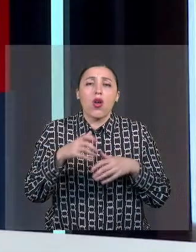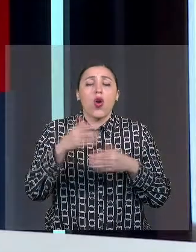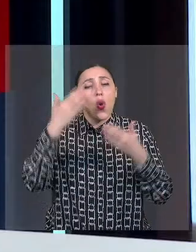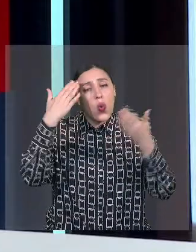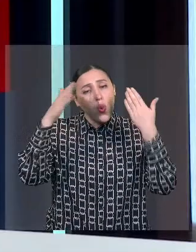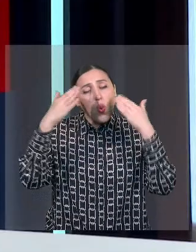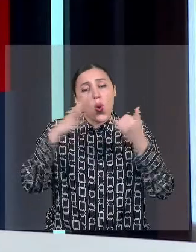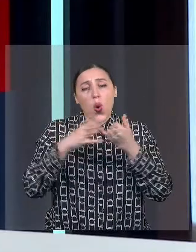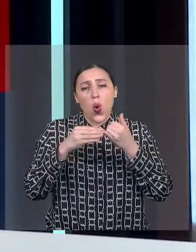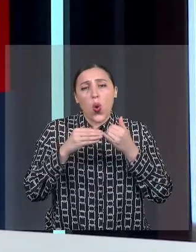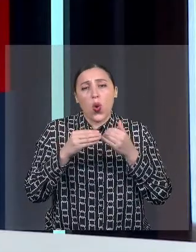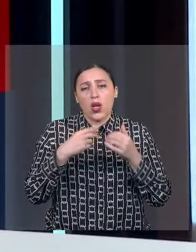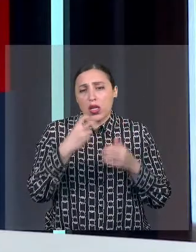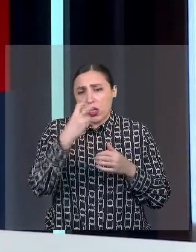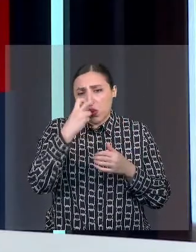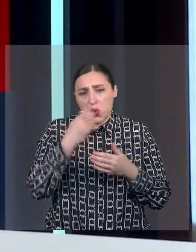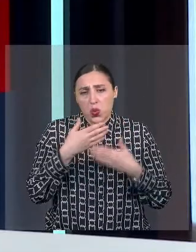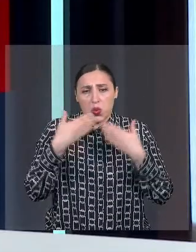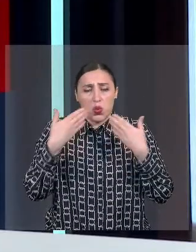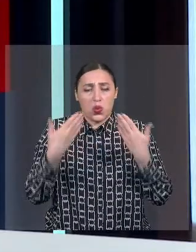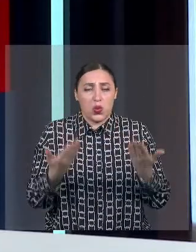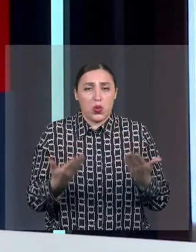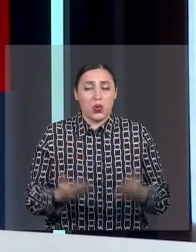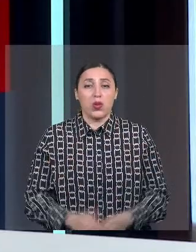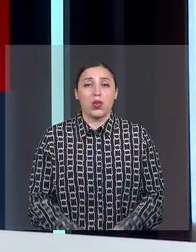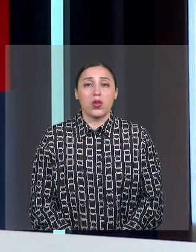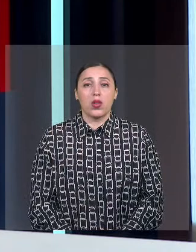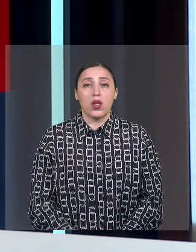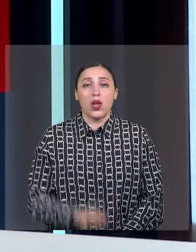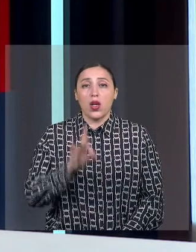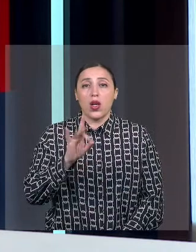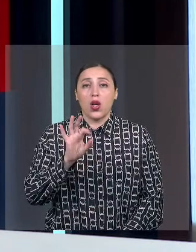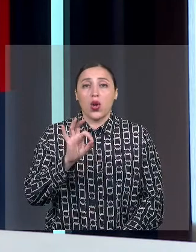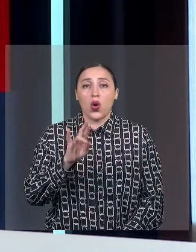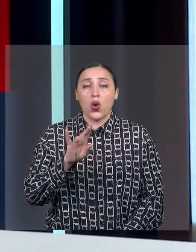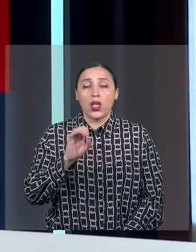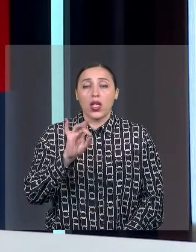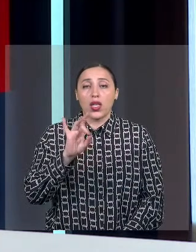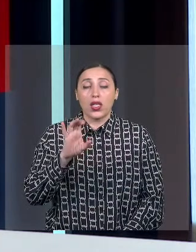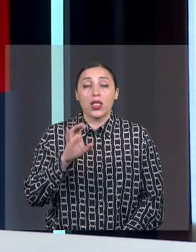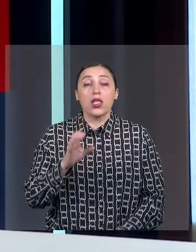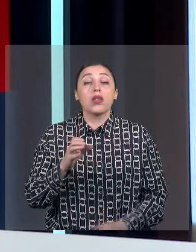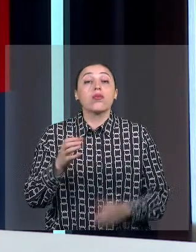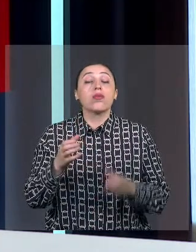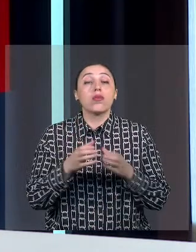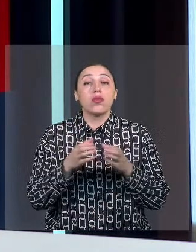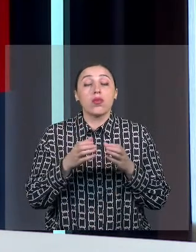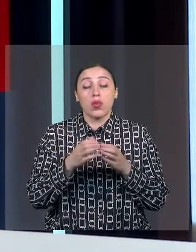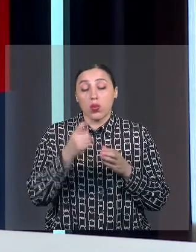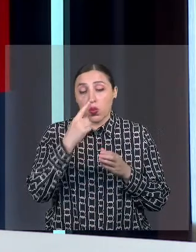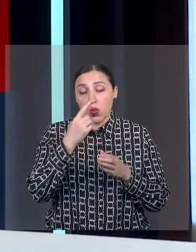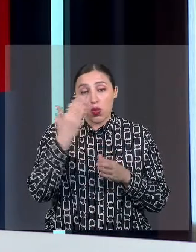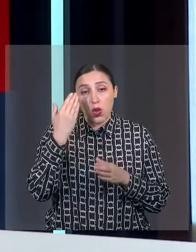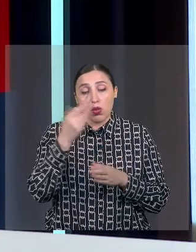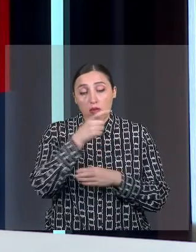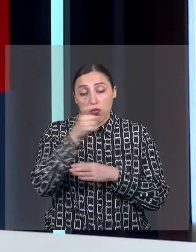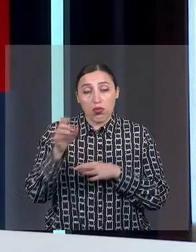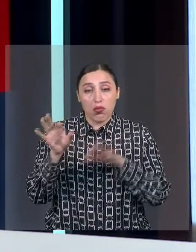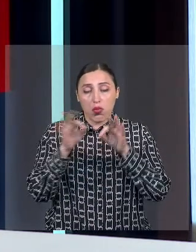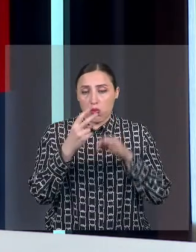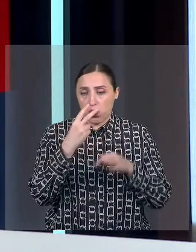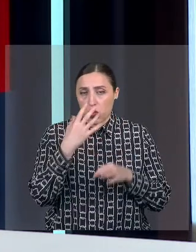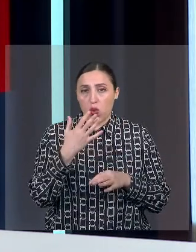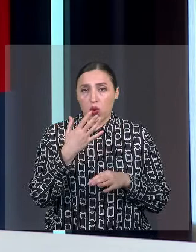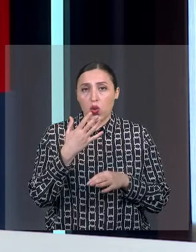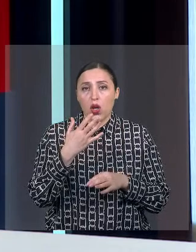հարձակվում ուրիշների վրա, ասել է ուկրաինացի պաշտոնյան։ Reuters գործակալությունը քիչ առաջ տեսանյութ է տարածել Կրեմլից, որում երևում